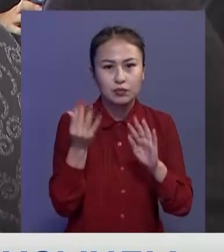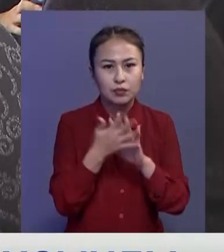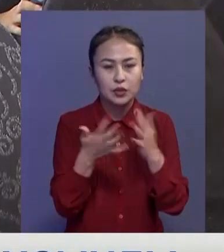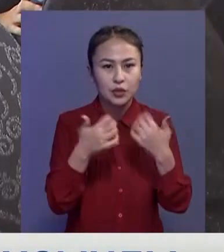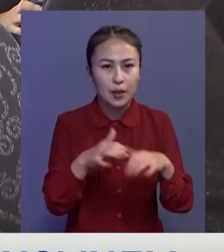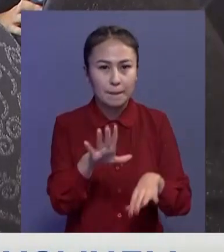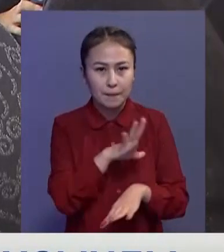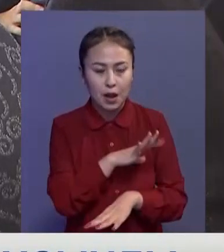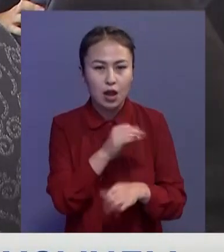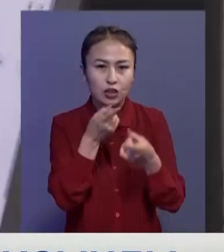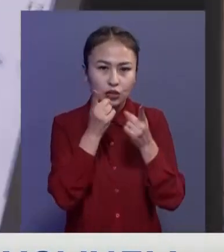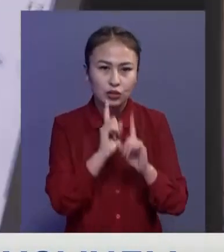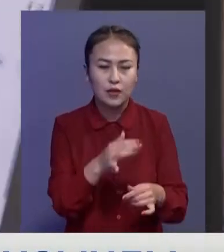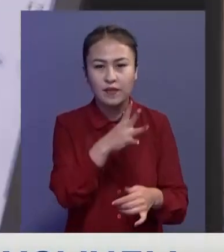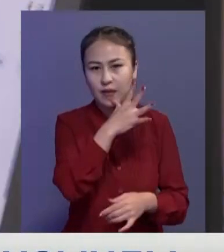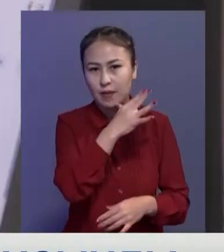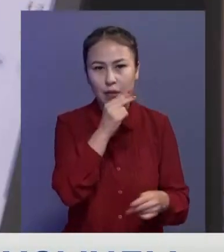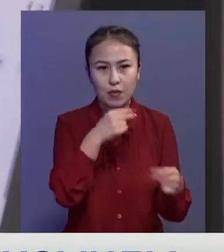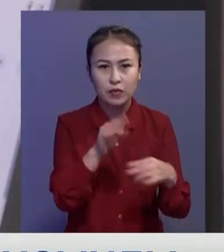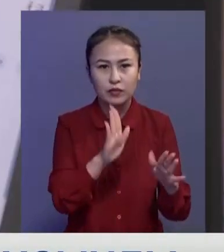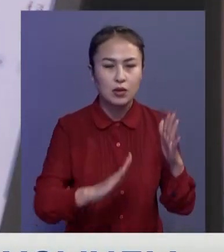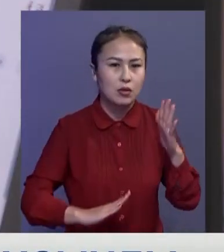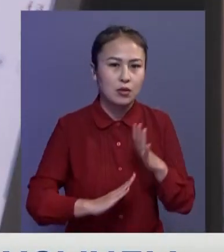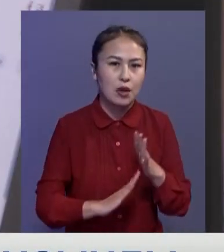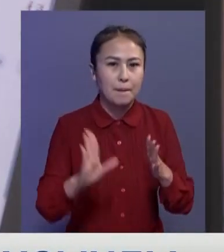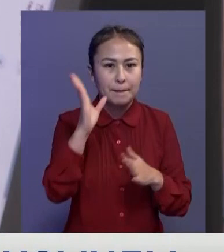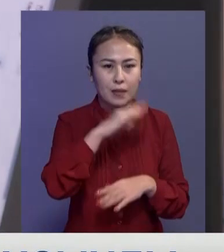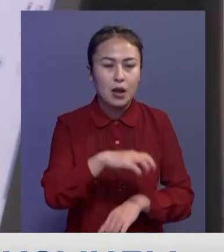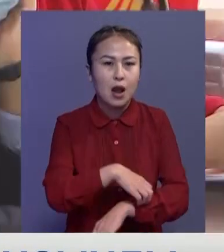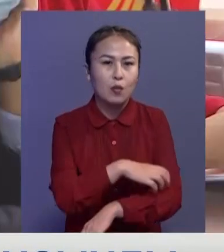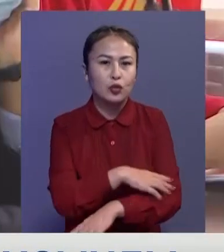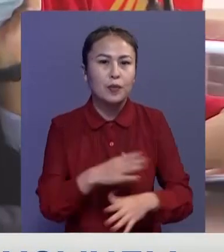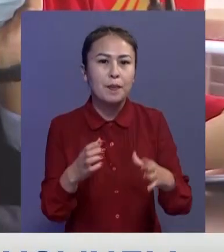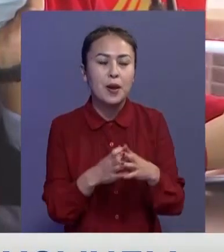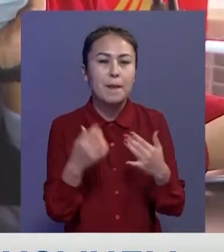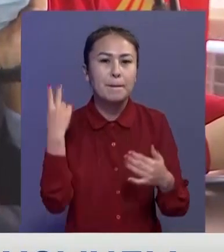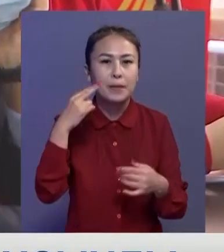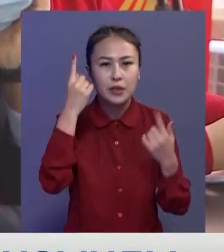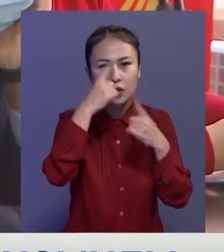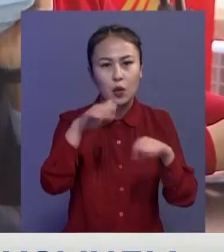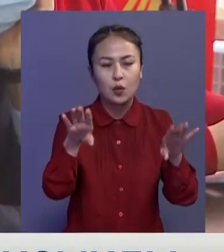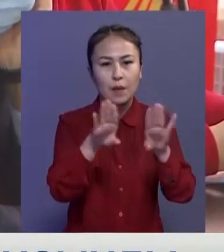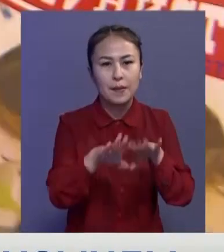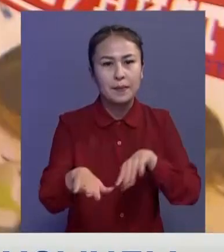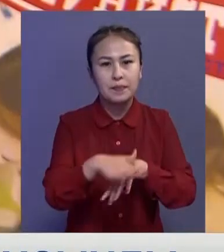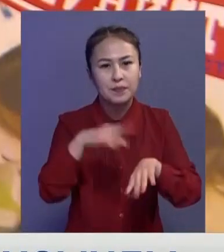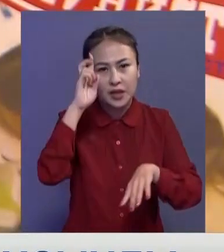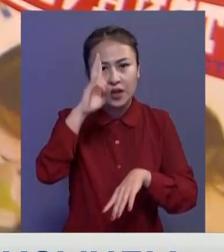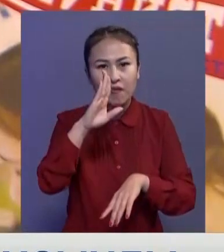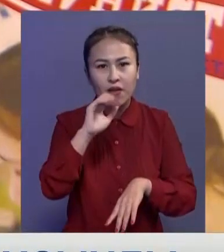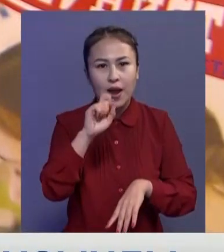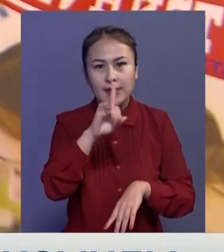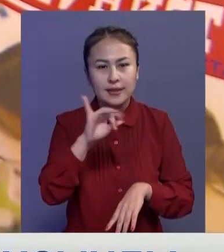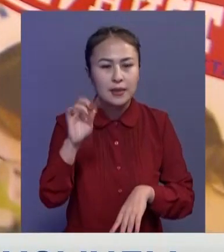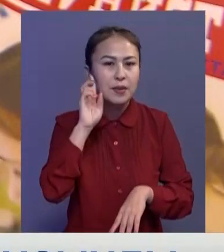есептелген. Алайда шын мәнінде ол азық-түлікке ғана жетеді дейді коммунистік партия өкілдері. Президент жолдауында айтылғандай, мемлекеттік және